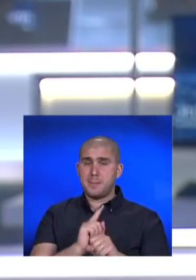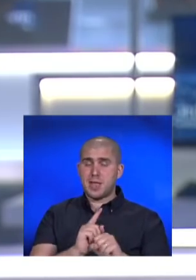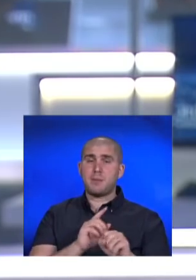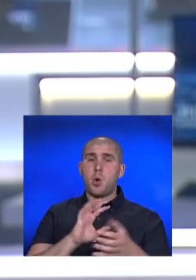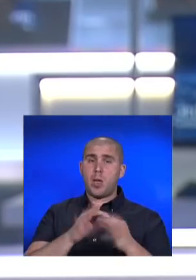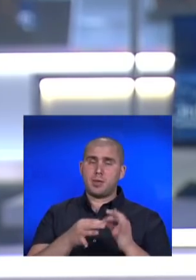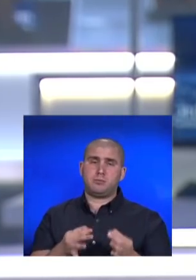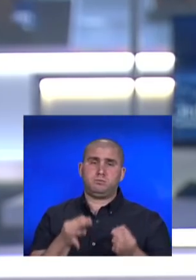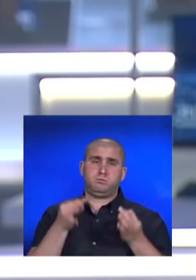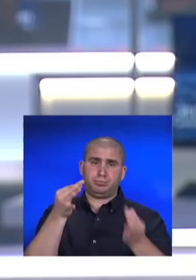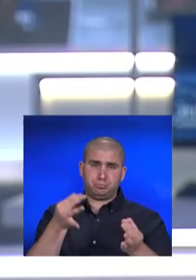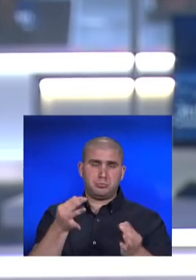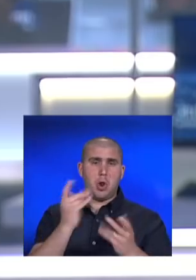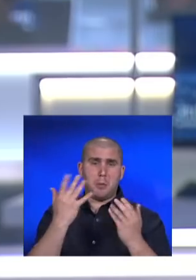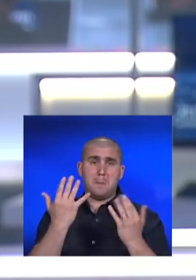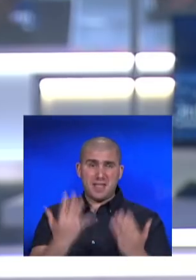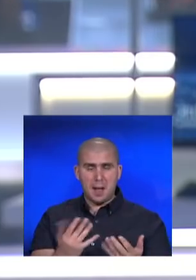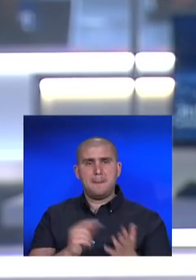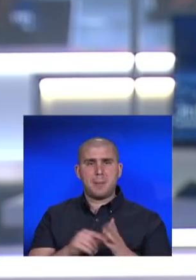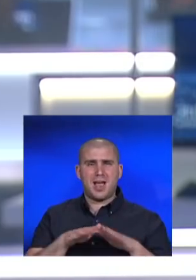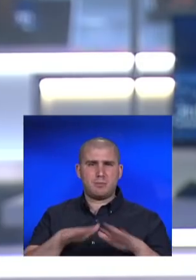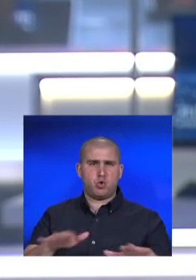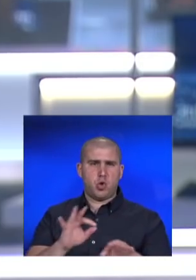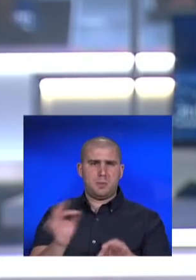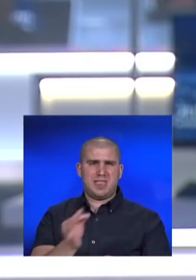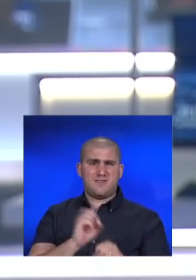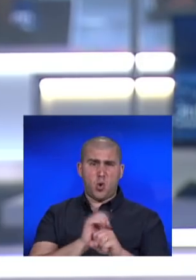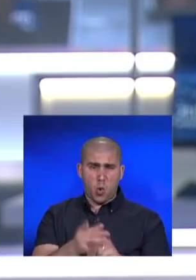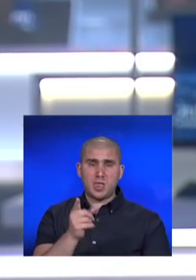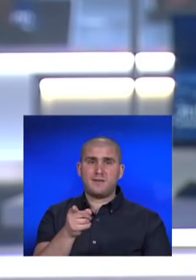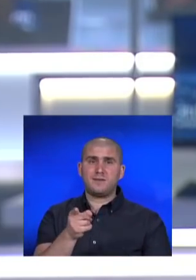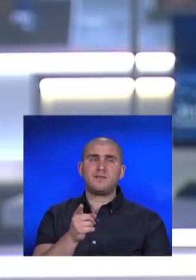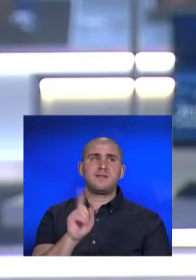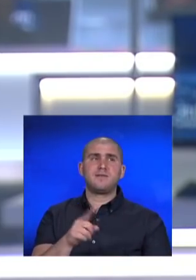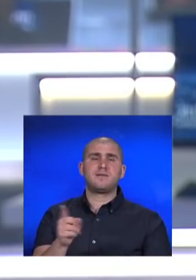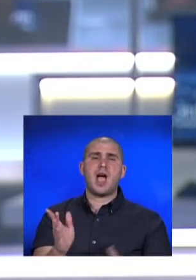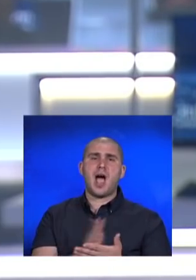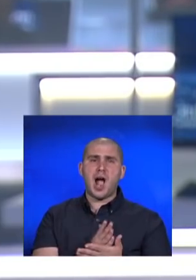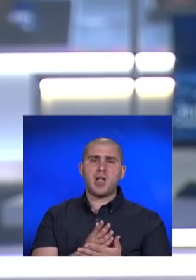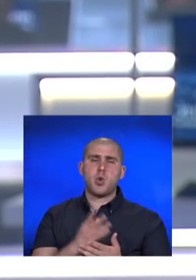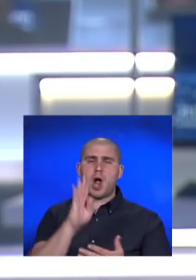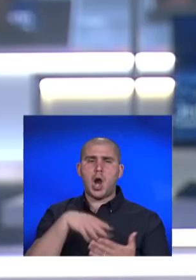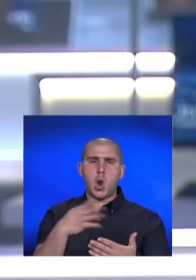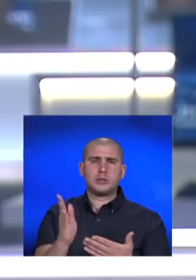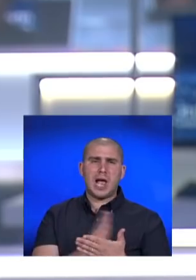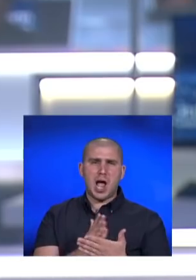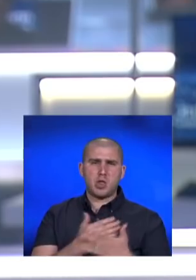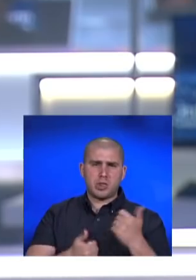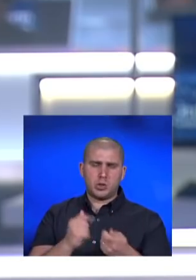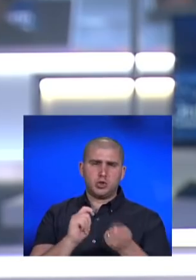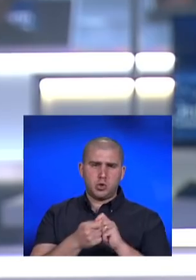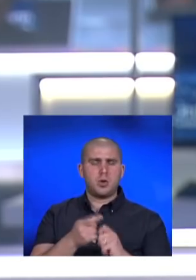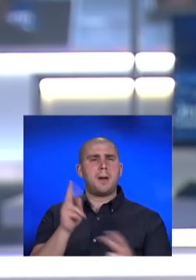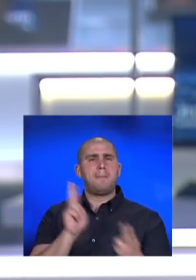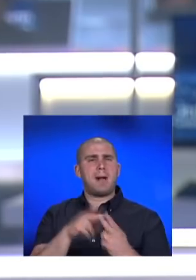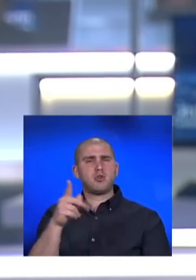לא ידוע בגלל התפשטות הקורונה, ולוז ההכנות לתחרות השתנה. יואב בורוביץ' פגש את ספיצ'קוב ושמע על